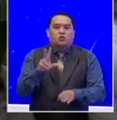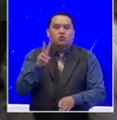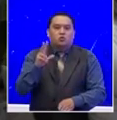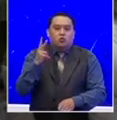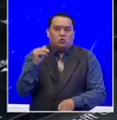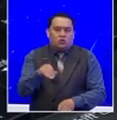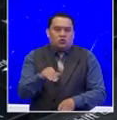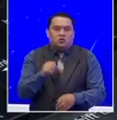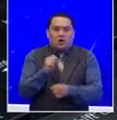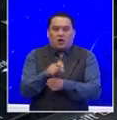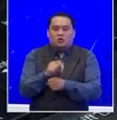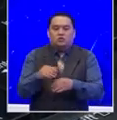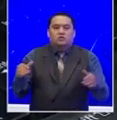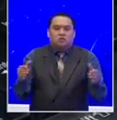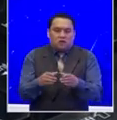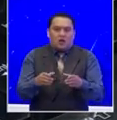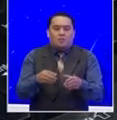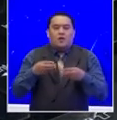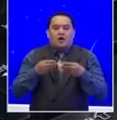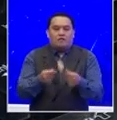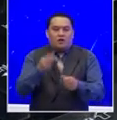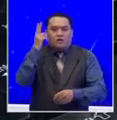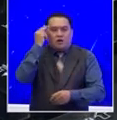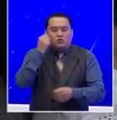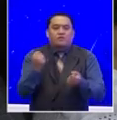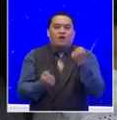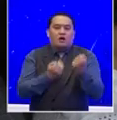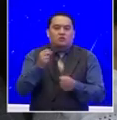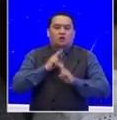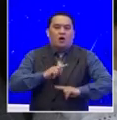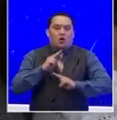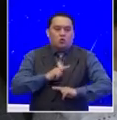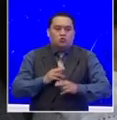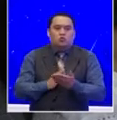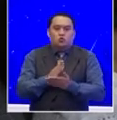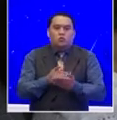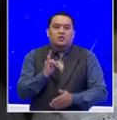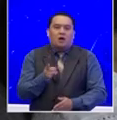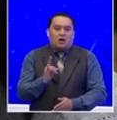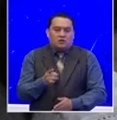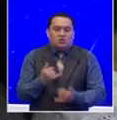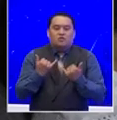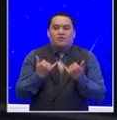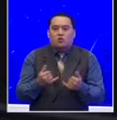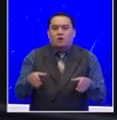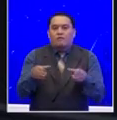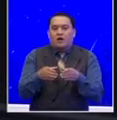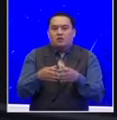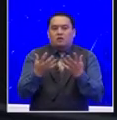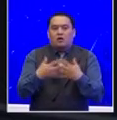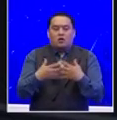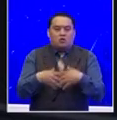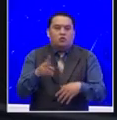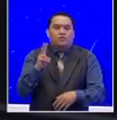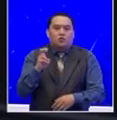тысяч заказов. Уменьшение заказов повлияло и на количество водителей, сотрудничающих со службой такси. На данный момент в компании насчитывается